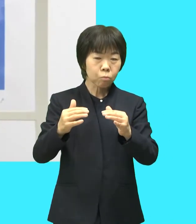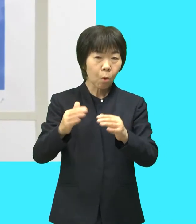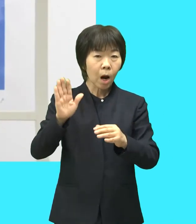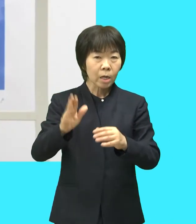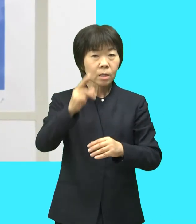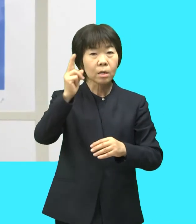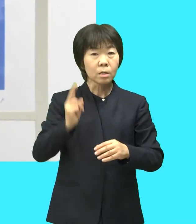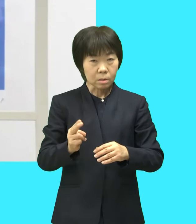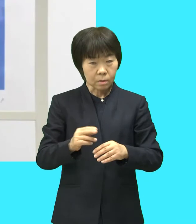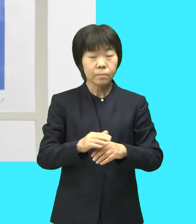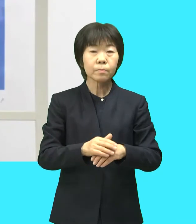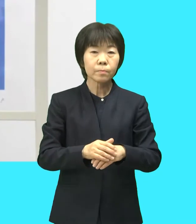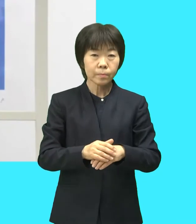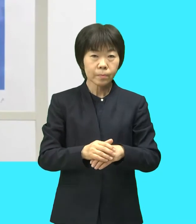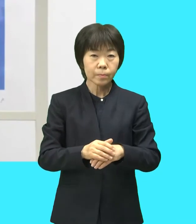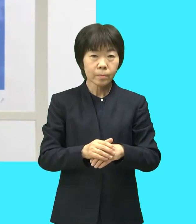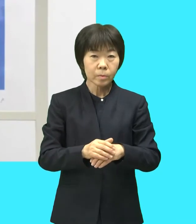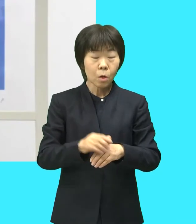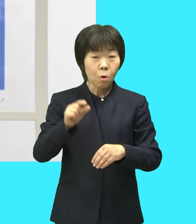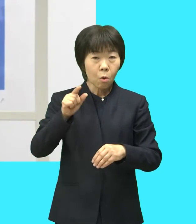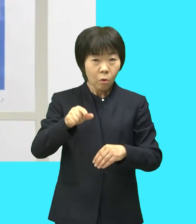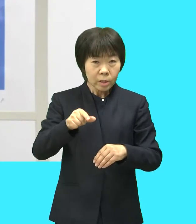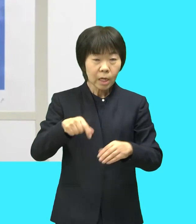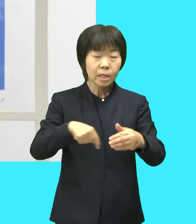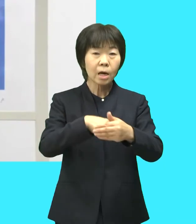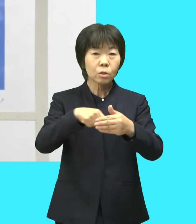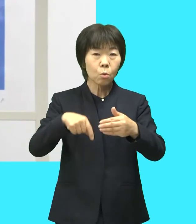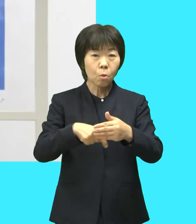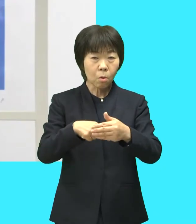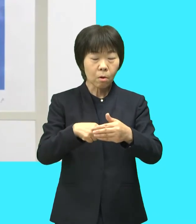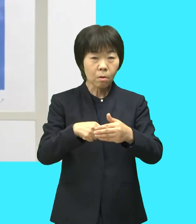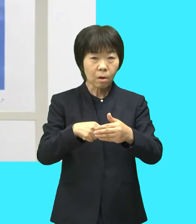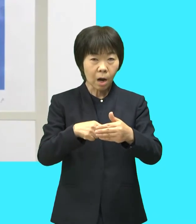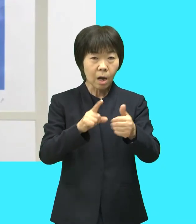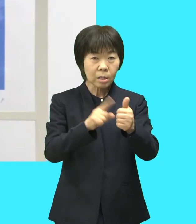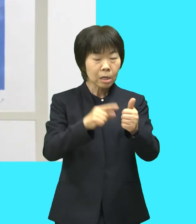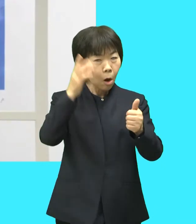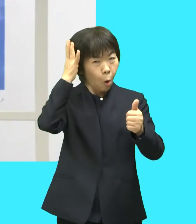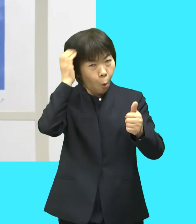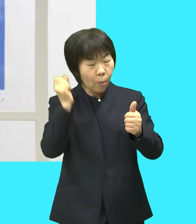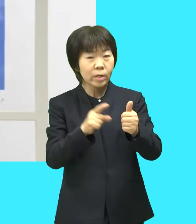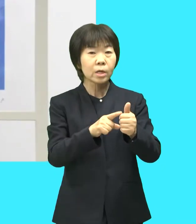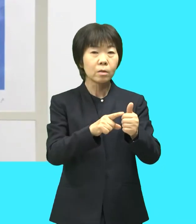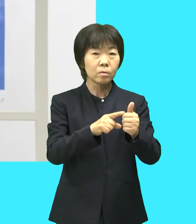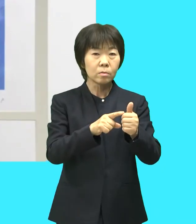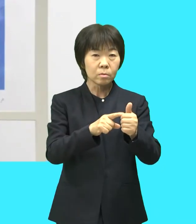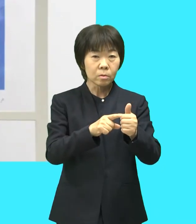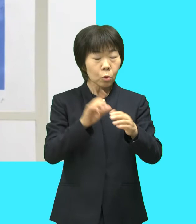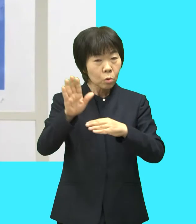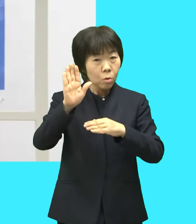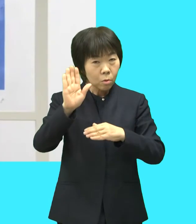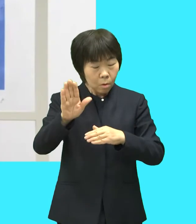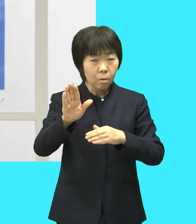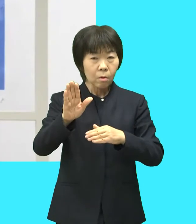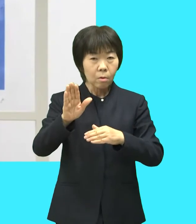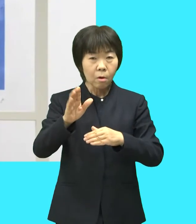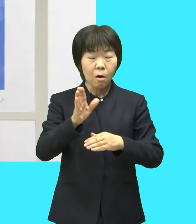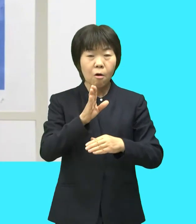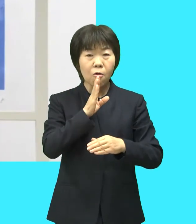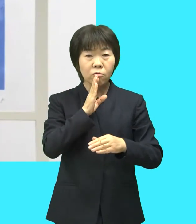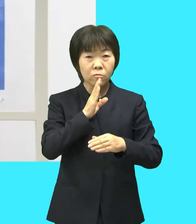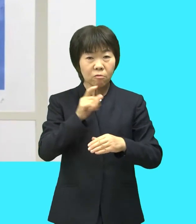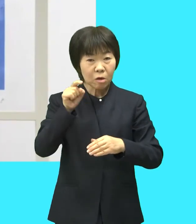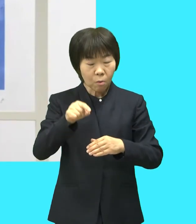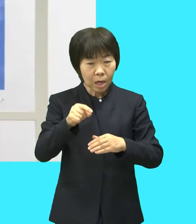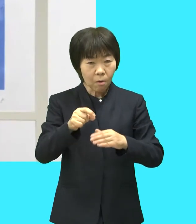行われたそうです。でそういった点がですね、非常に本人の印象に残っておられたようで、その後凍土壁は本当に機能し